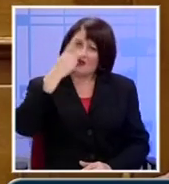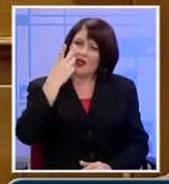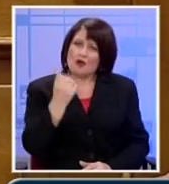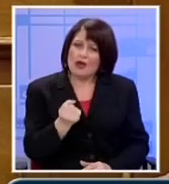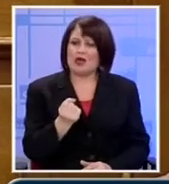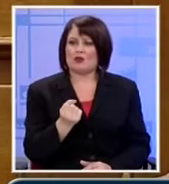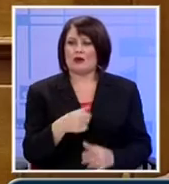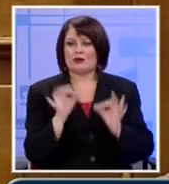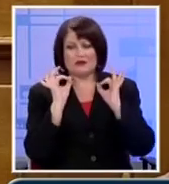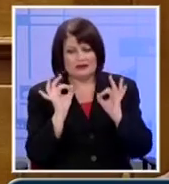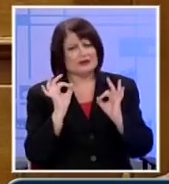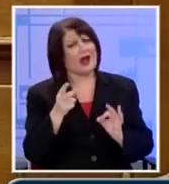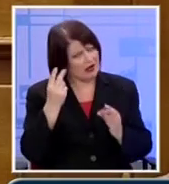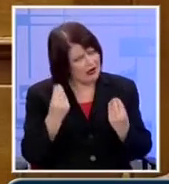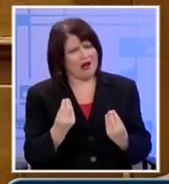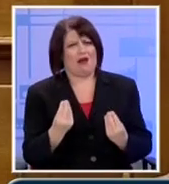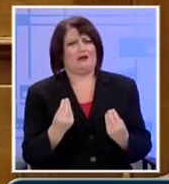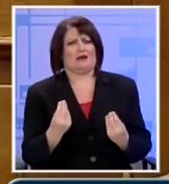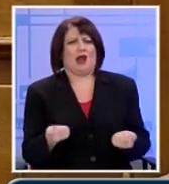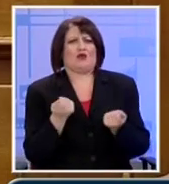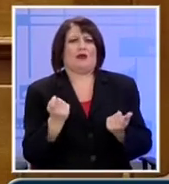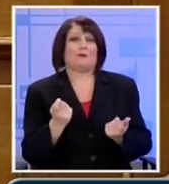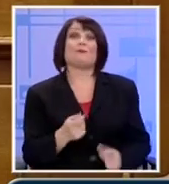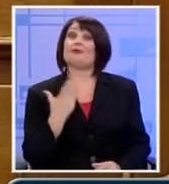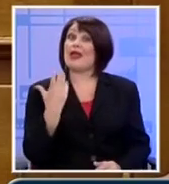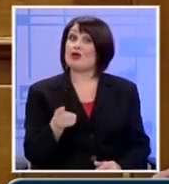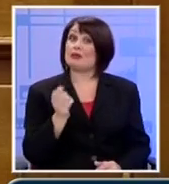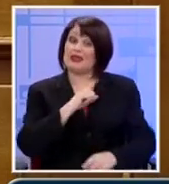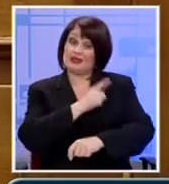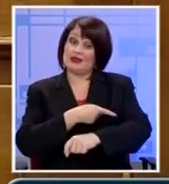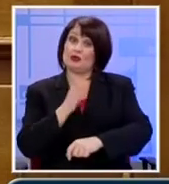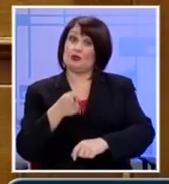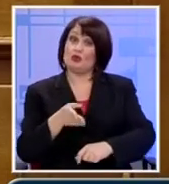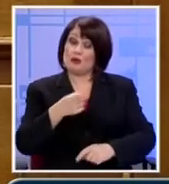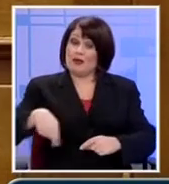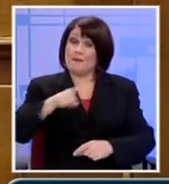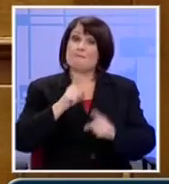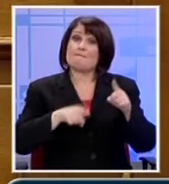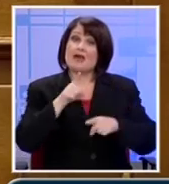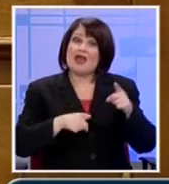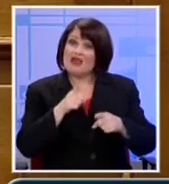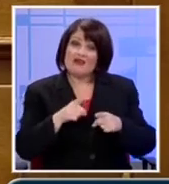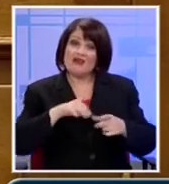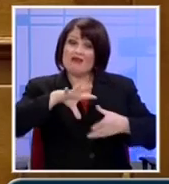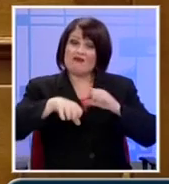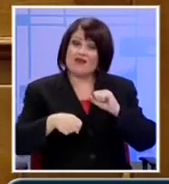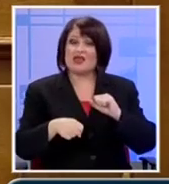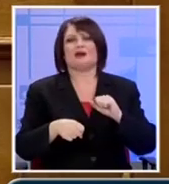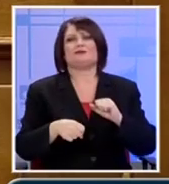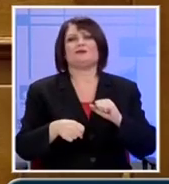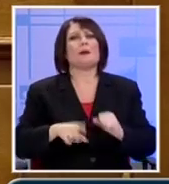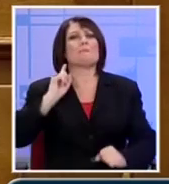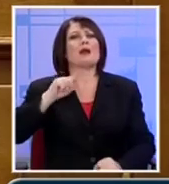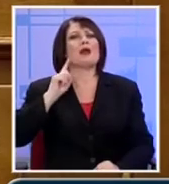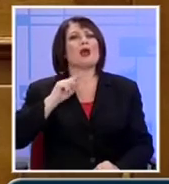δικαίωμα και καλώς το έχουμε. Έχουμε όμως τη δυνατότητα κάποια εξημών να μετερχόμαστε βίας και λοιπόν